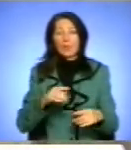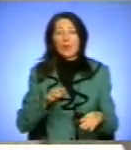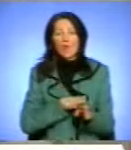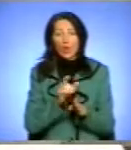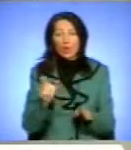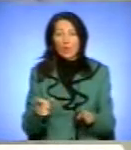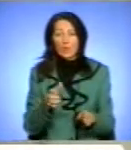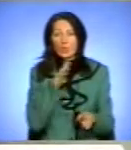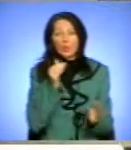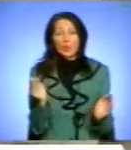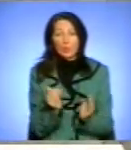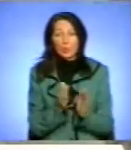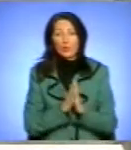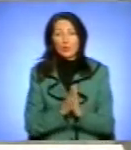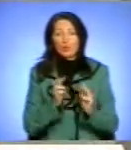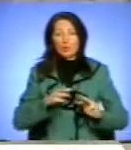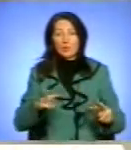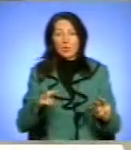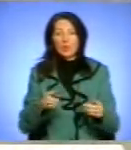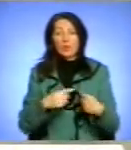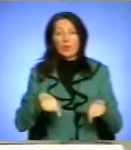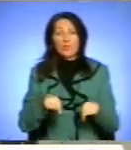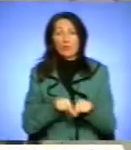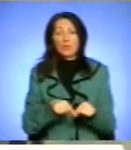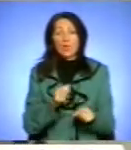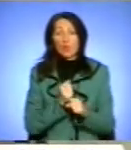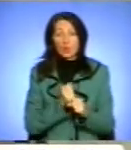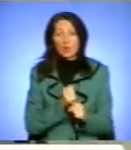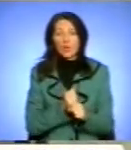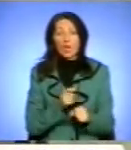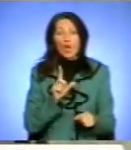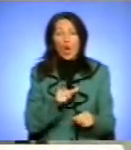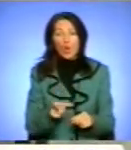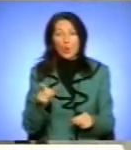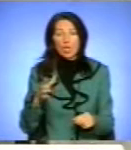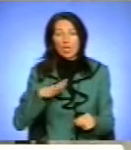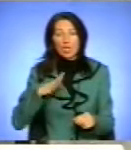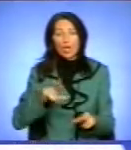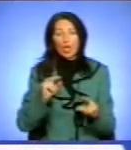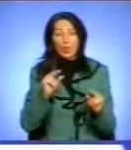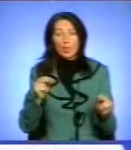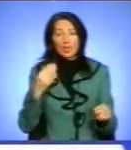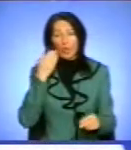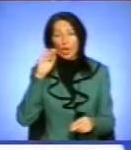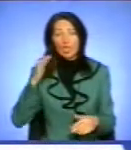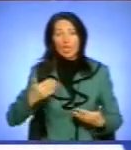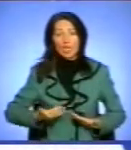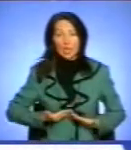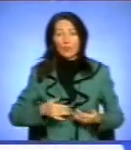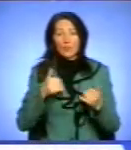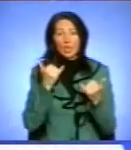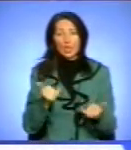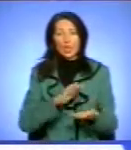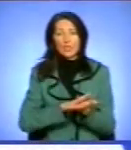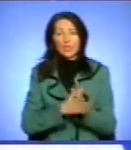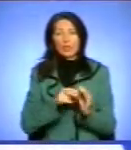обмаль, а тому просить міністерства та відомства сконцентруватися на роботі, бо люди чекають на обіцяне покращення життя. Сьогодні станом